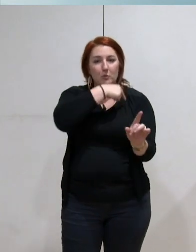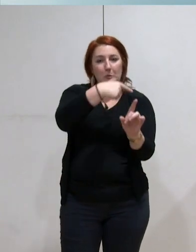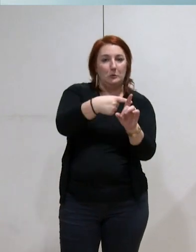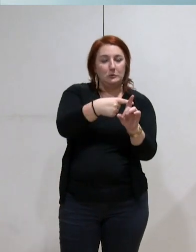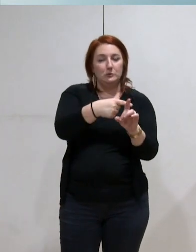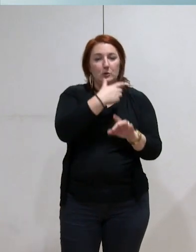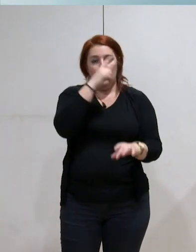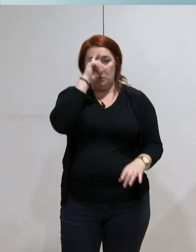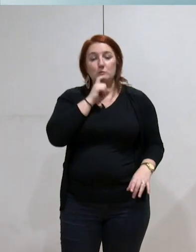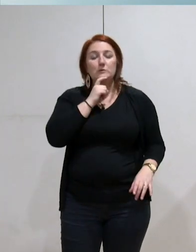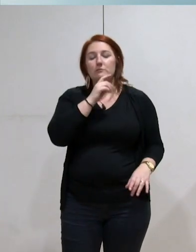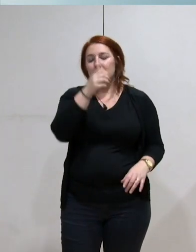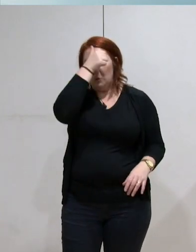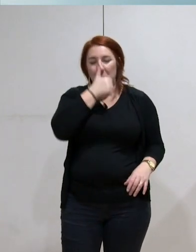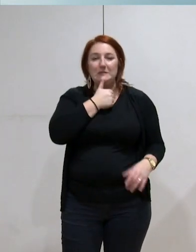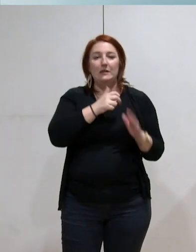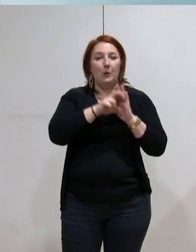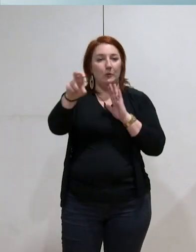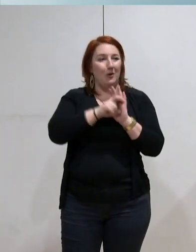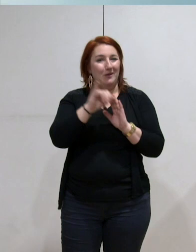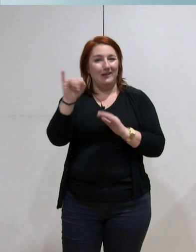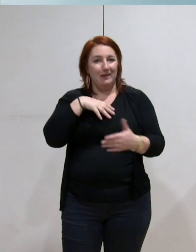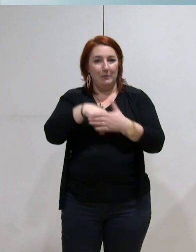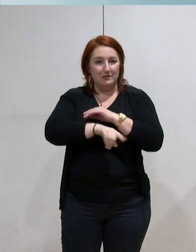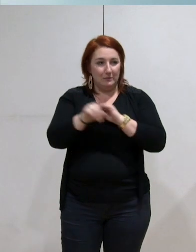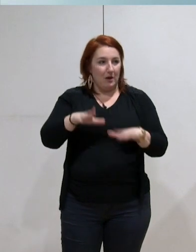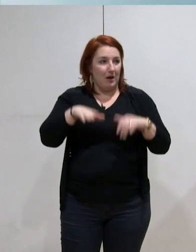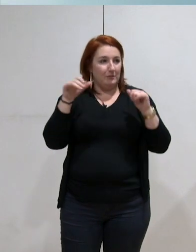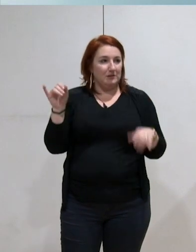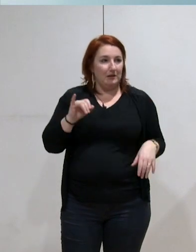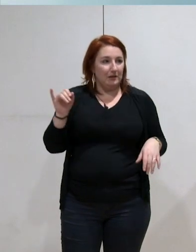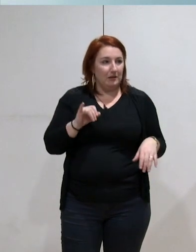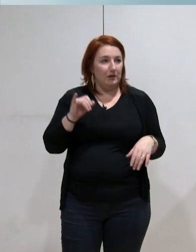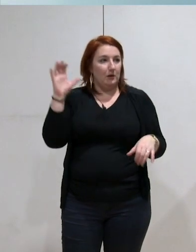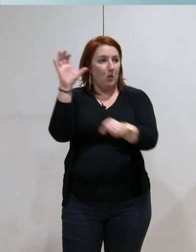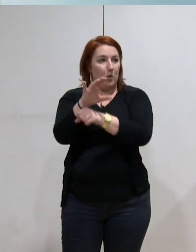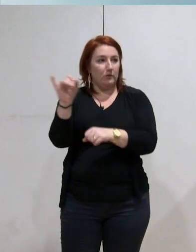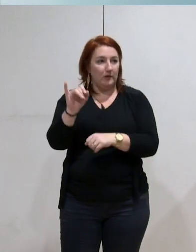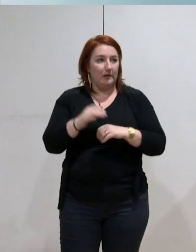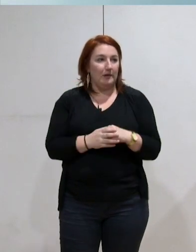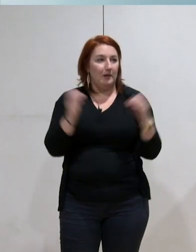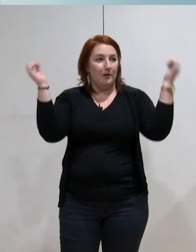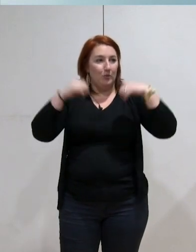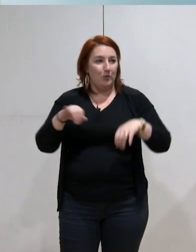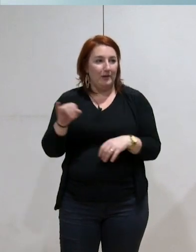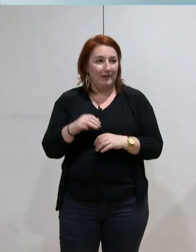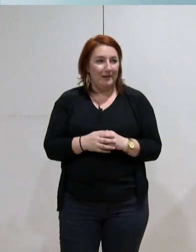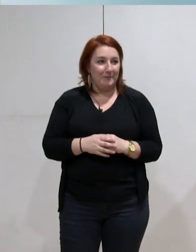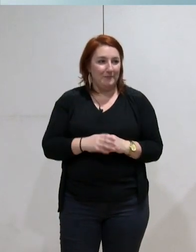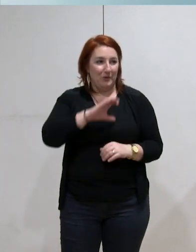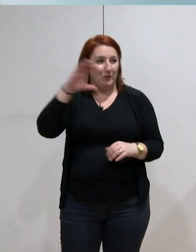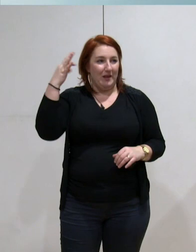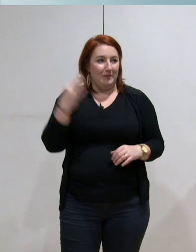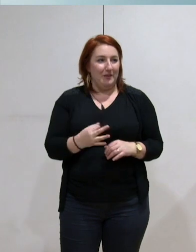que Musée de Grenoble qui ne prend pas part au vote qui s'abstient qui vote contre qui vote pour